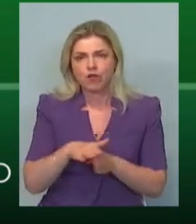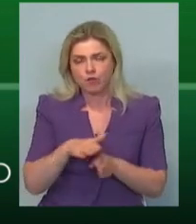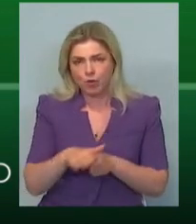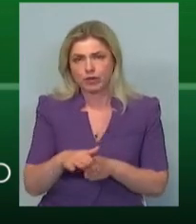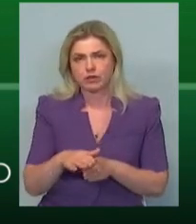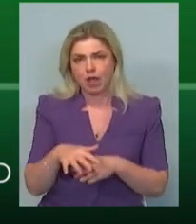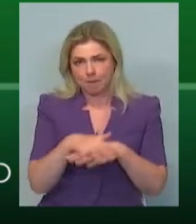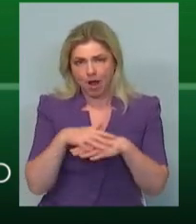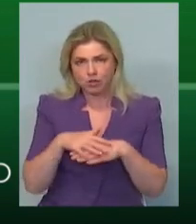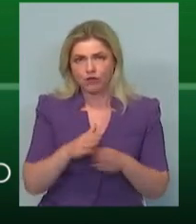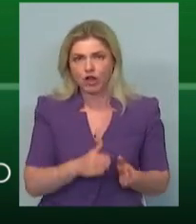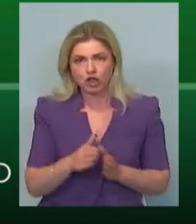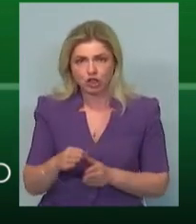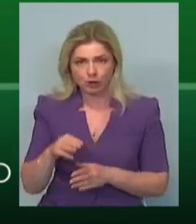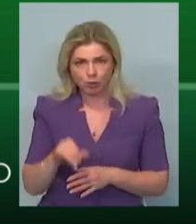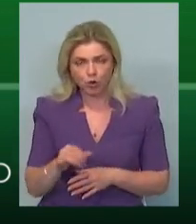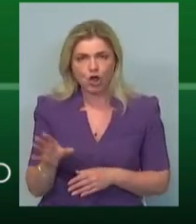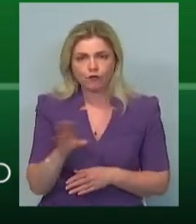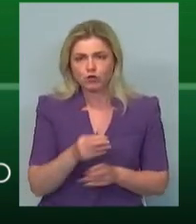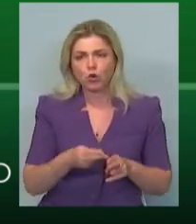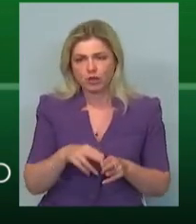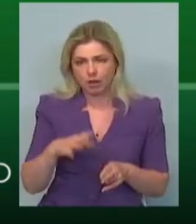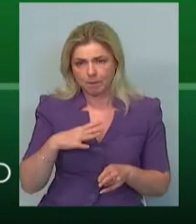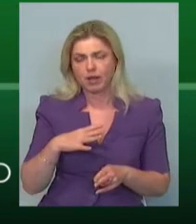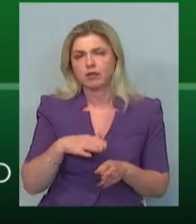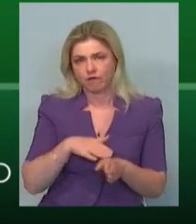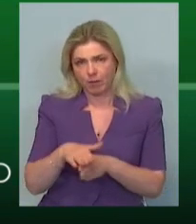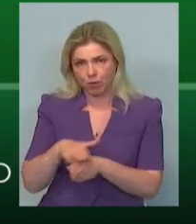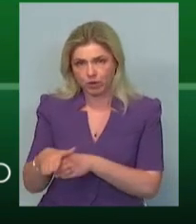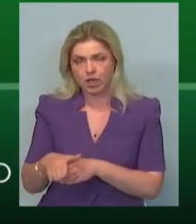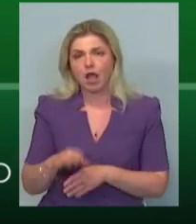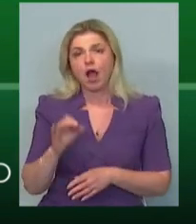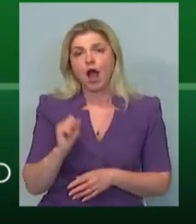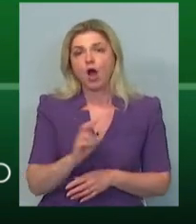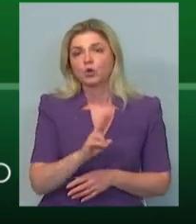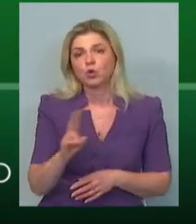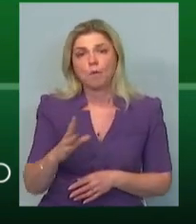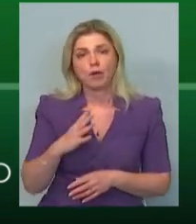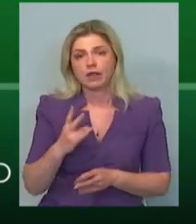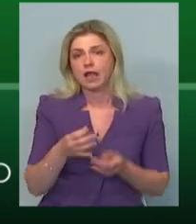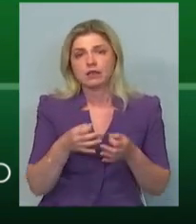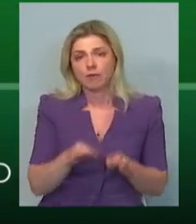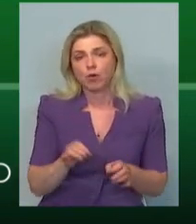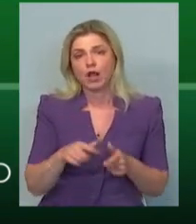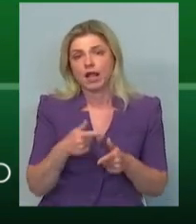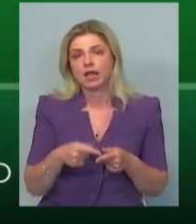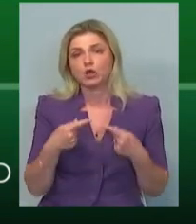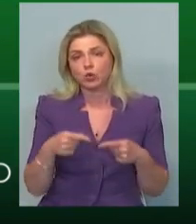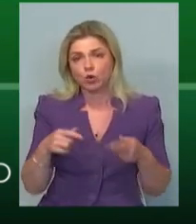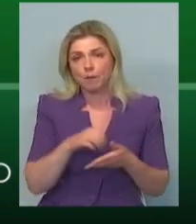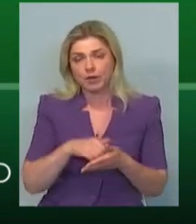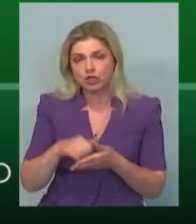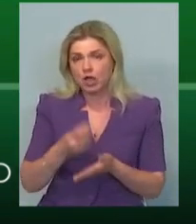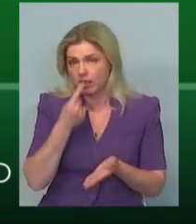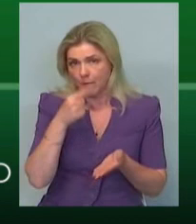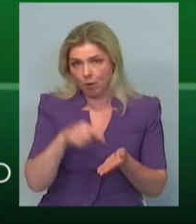речі відбувалися в пунктах тестування. Стосовно учасників, які були недопущені або за тих чи інших причин не попали на пункти